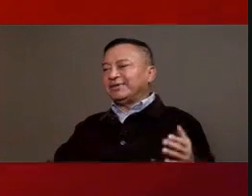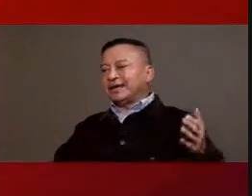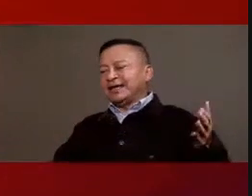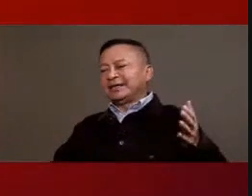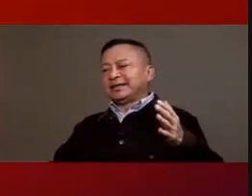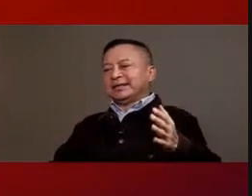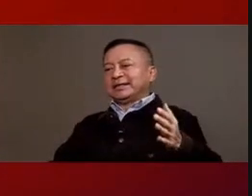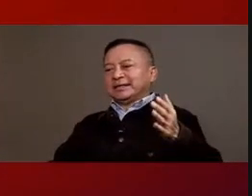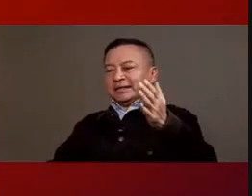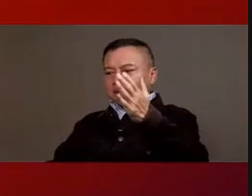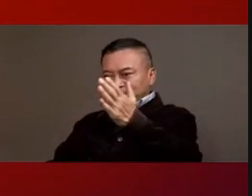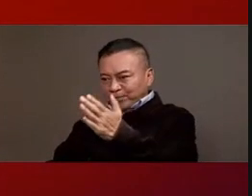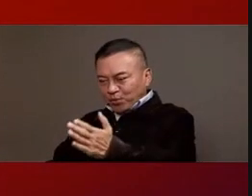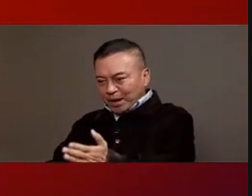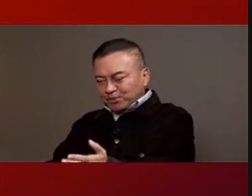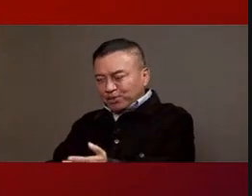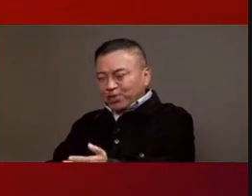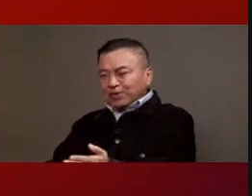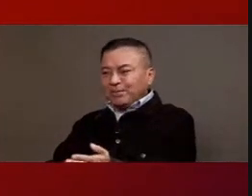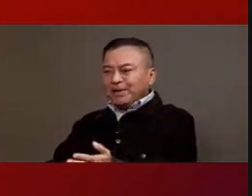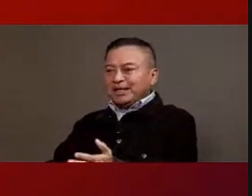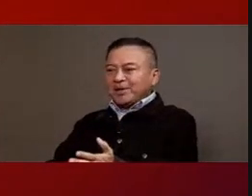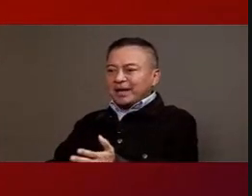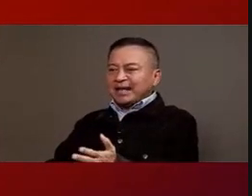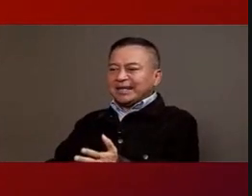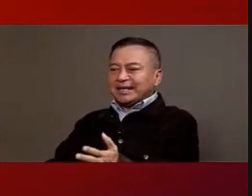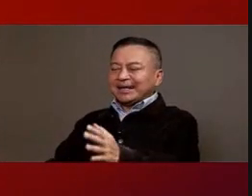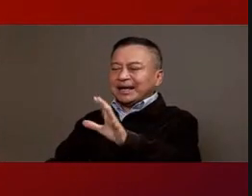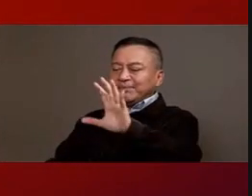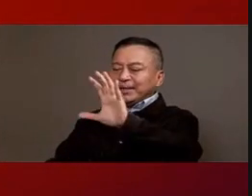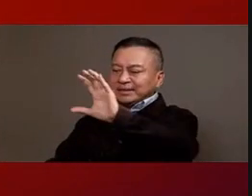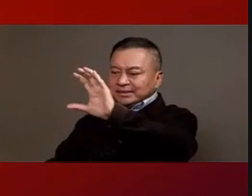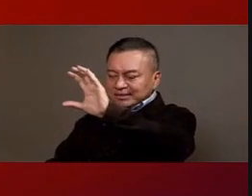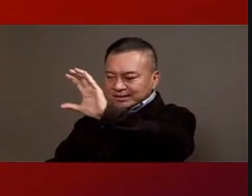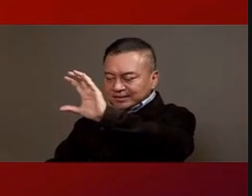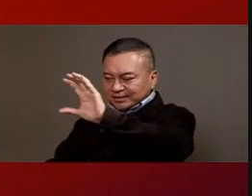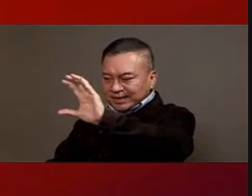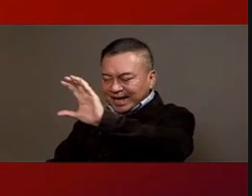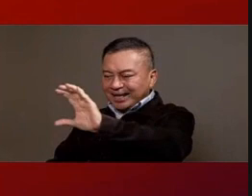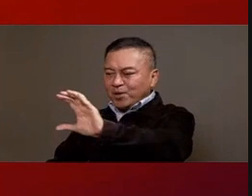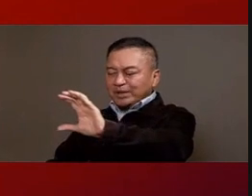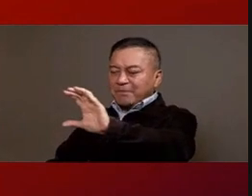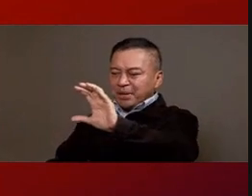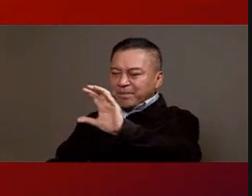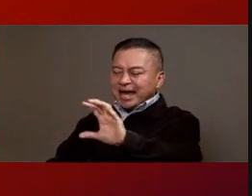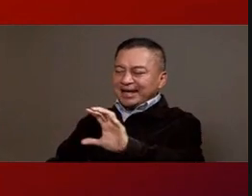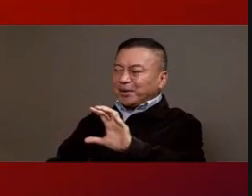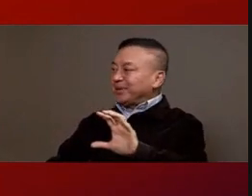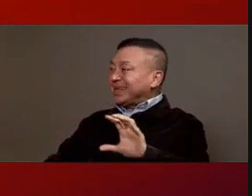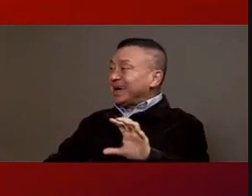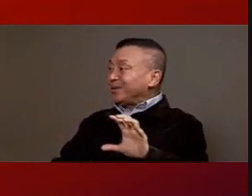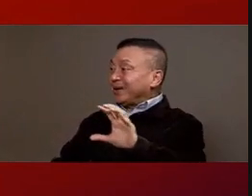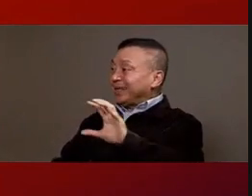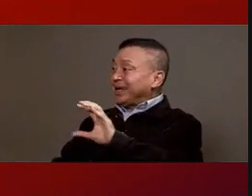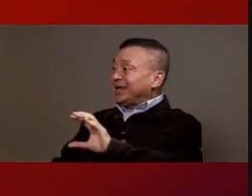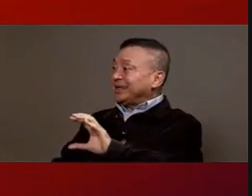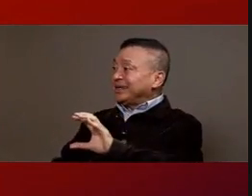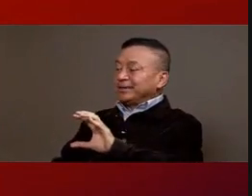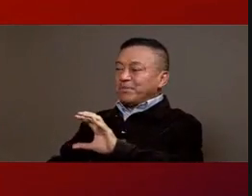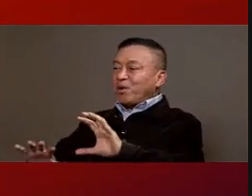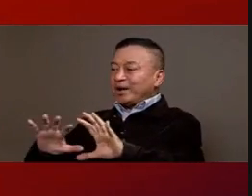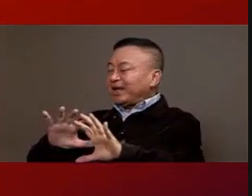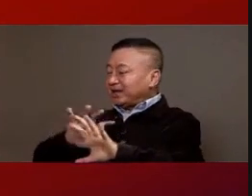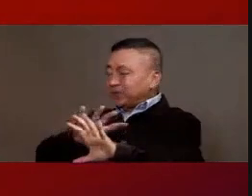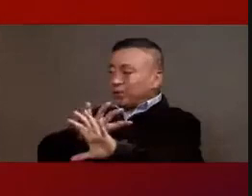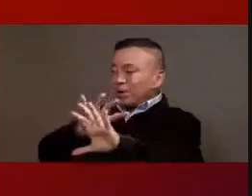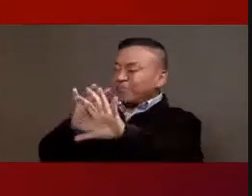ไรก็แล้วแต่ความตกลงที่มีต่อกันเนี่ยนะครับก็คือให้กองทัพพม่าเนี่ยเข้าไปตั้งหน่วยทหาร